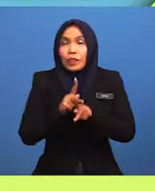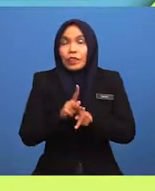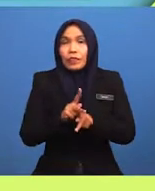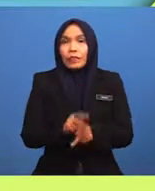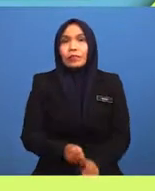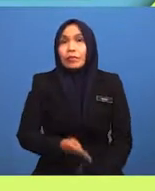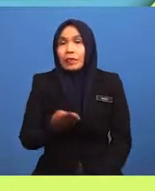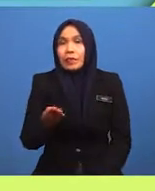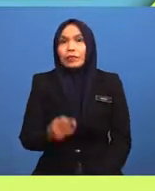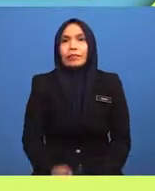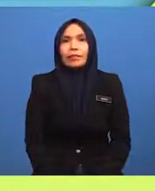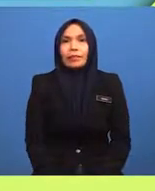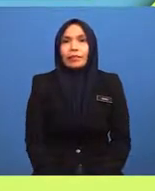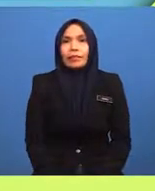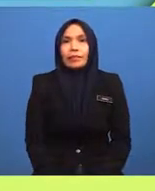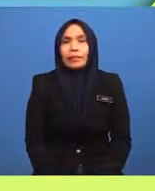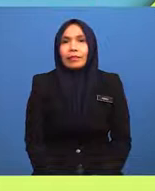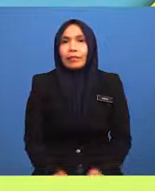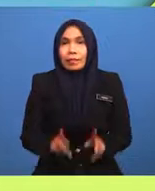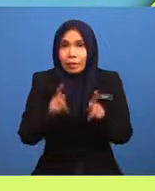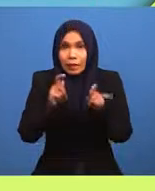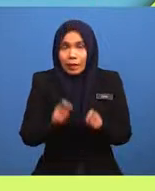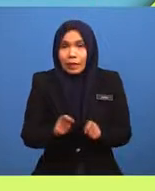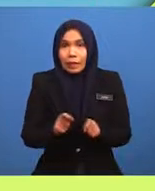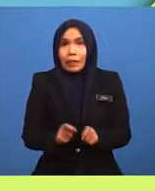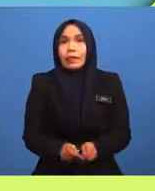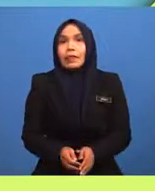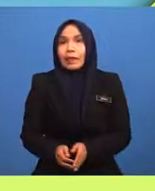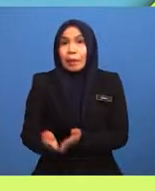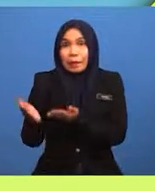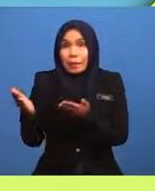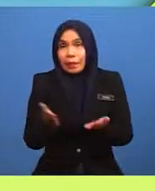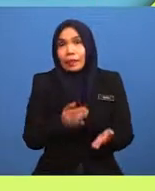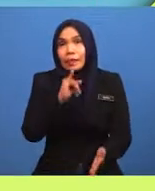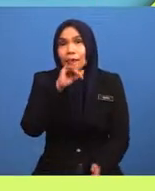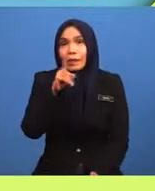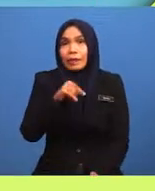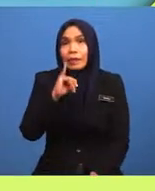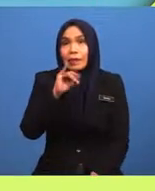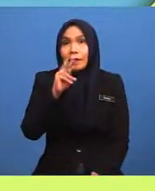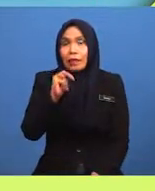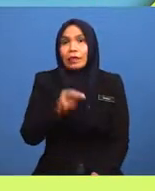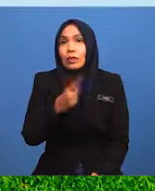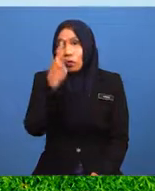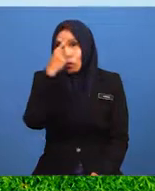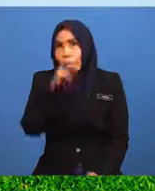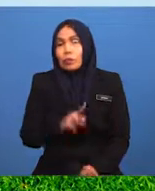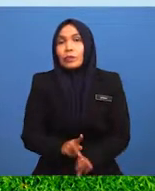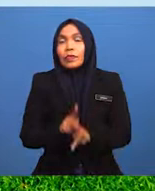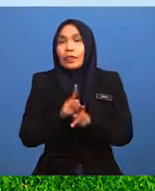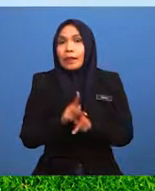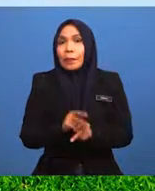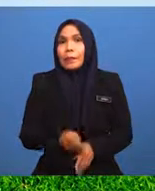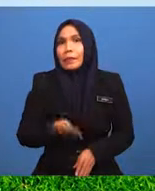kita perlu meminta izin mereka untuk meminjam sesuatu barang.